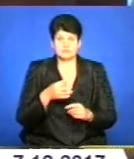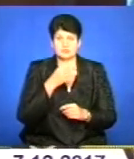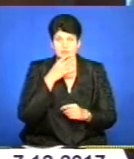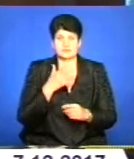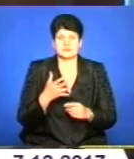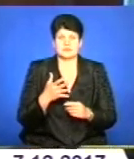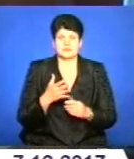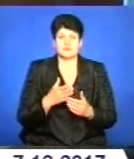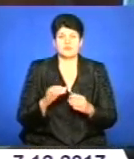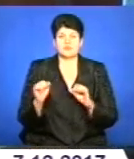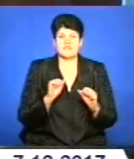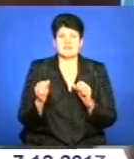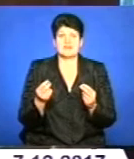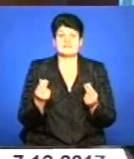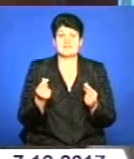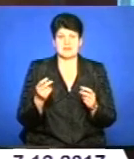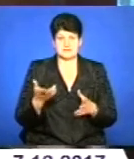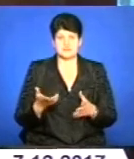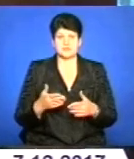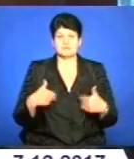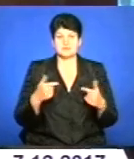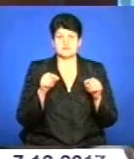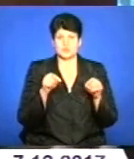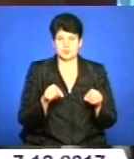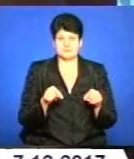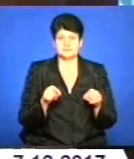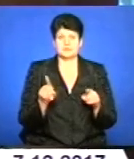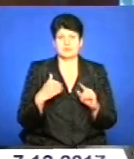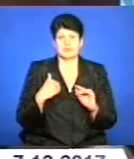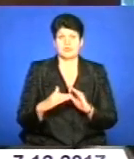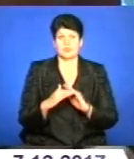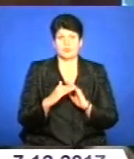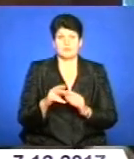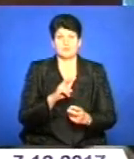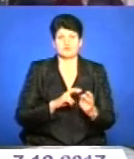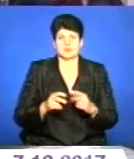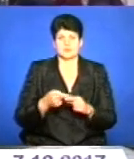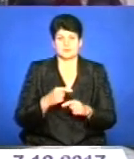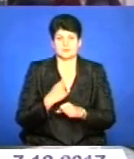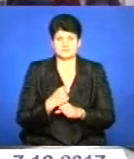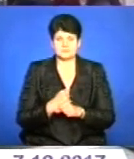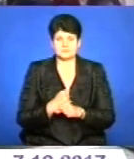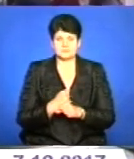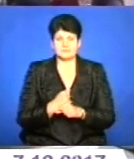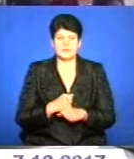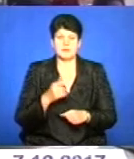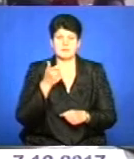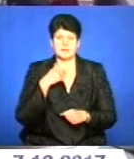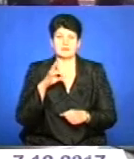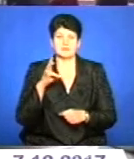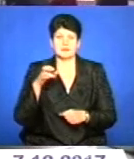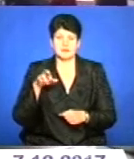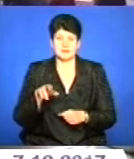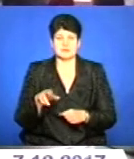як управління фінансами. Відповідно, звернувся сюди, щоб мені допомогли підшукати цю роботу. Пані Наталя за освітою вчитель